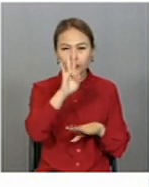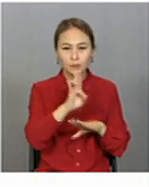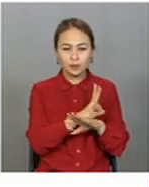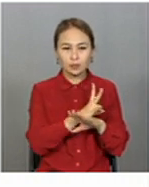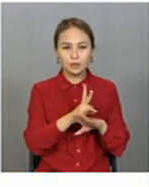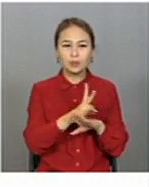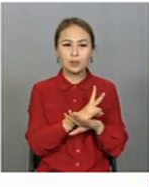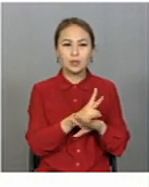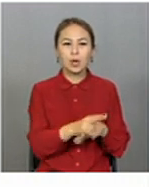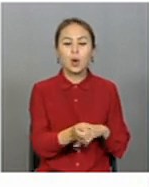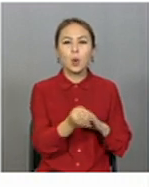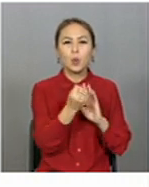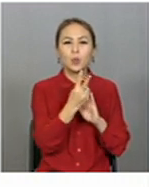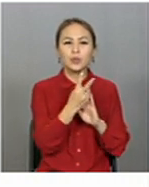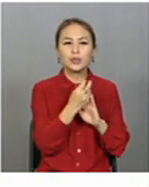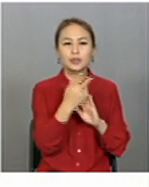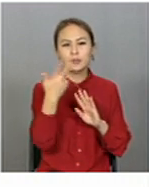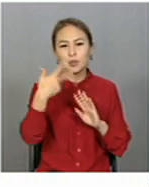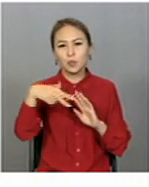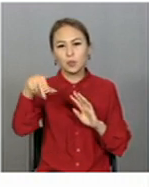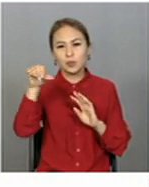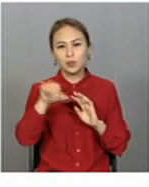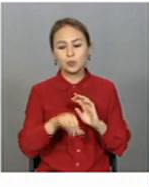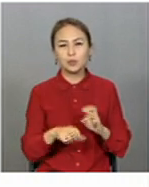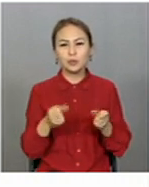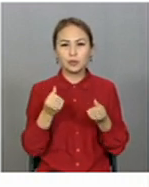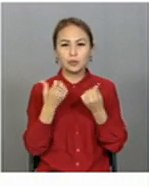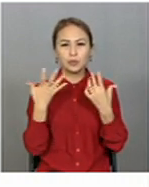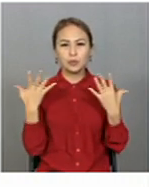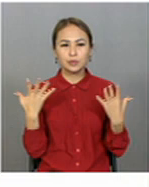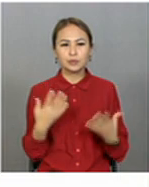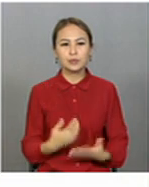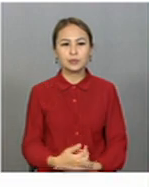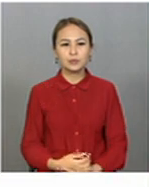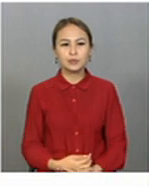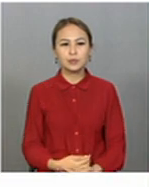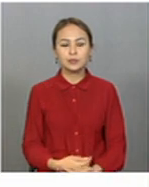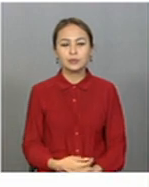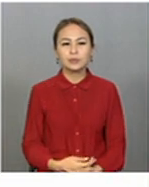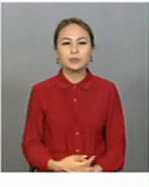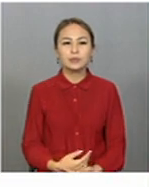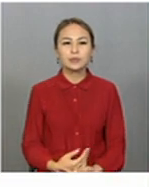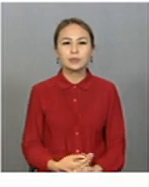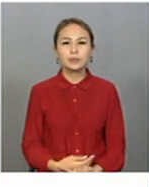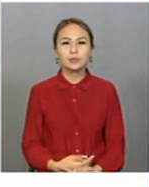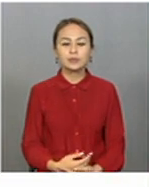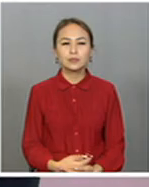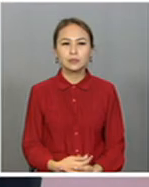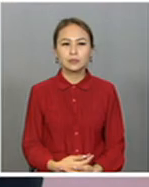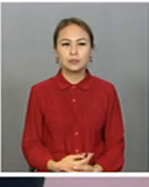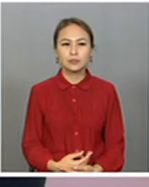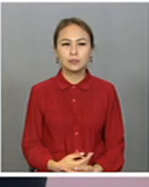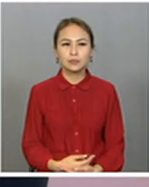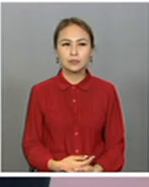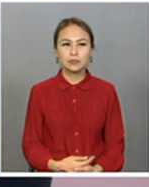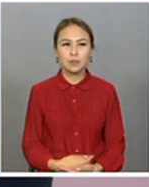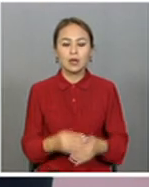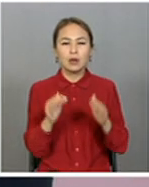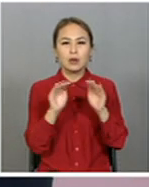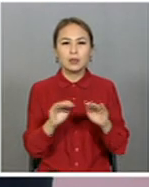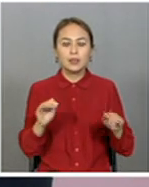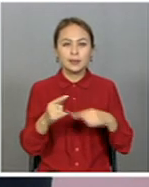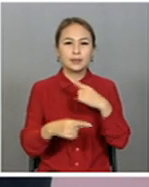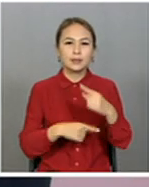минут түнгі. Ал 12 сағат 30 минут күндізгі екен. Балалар,